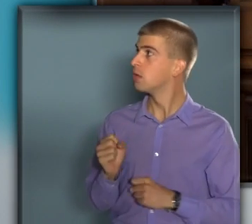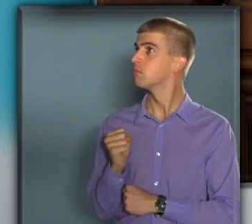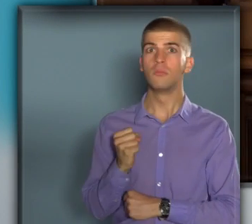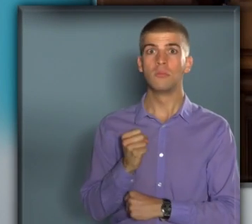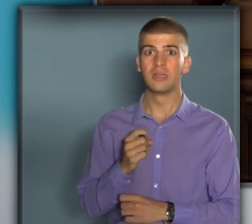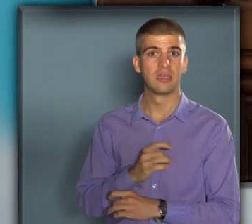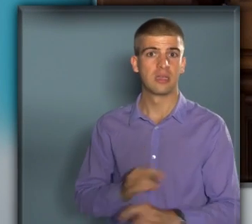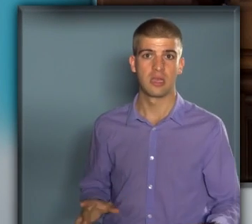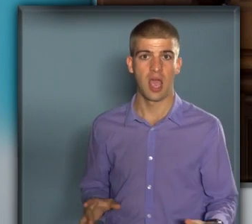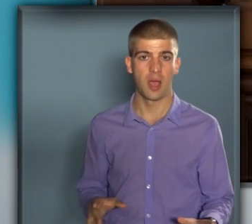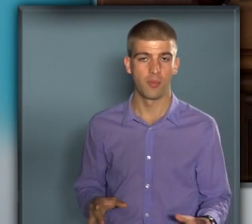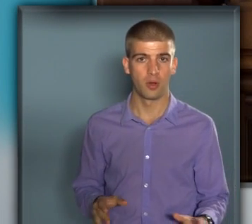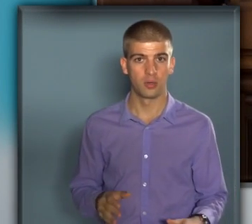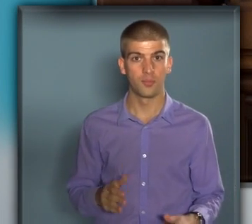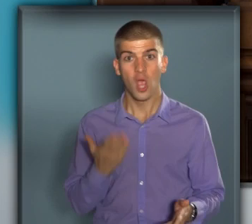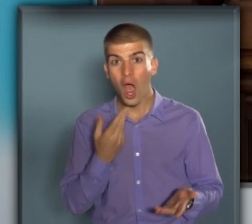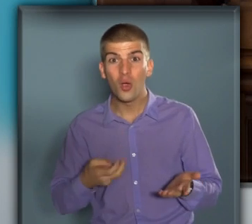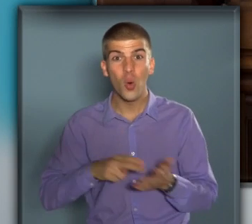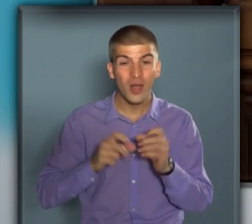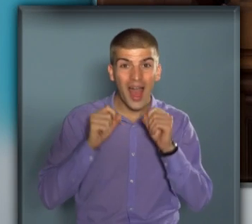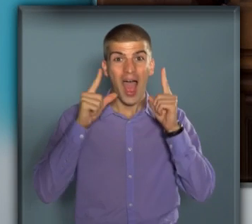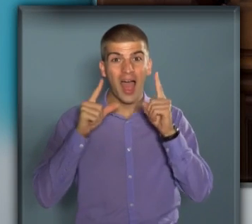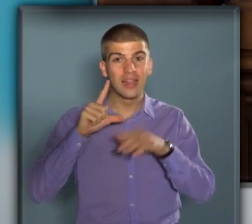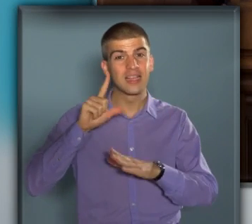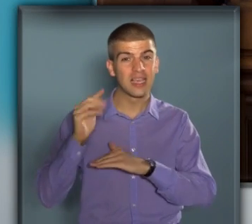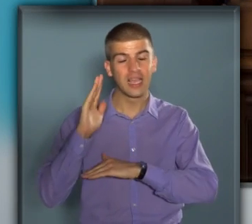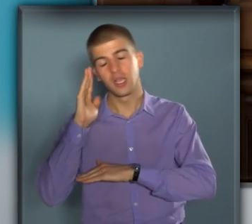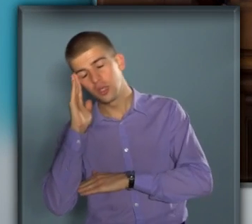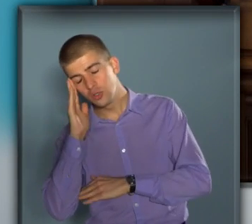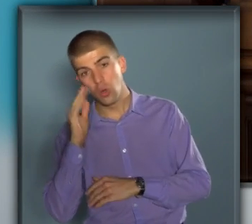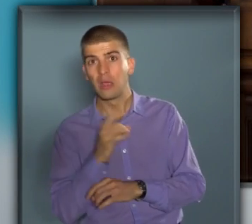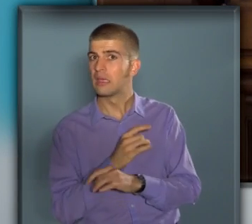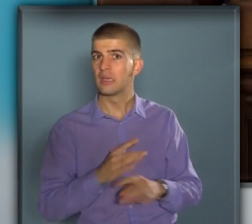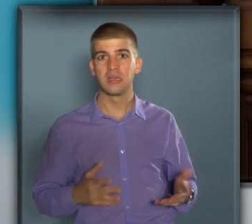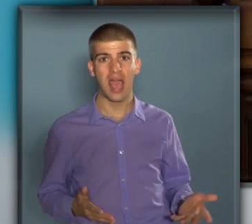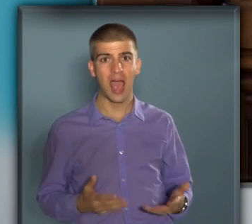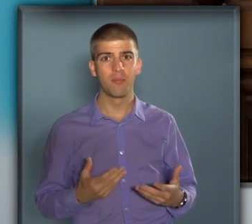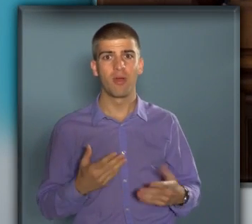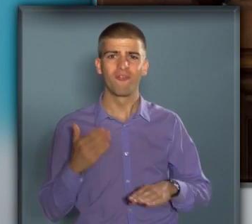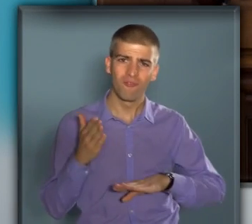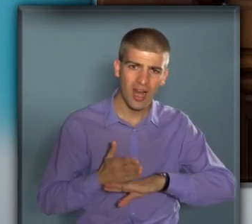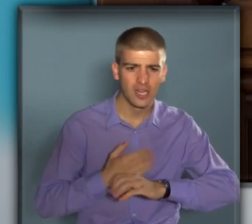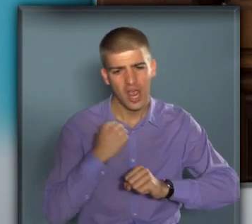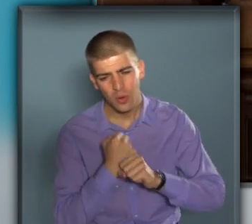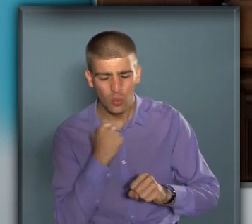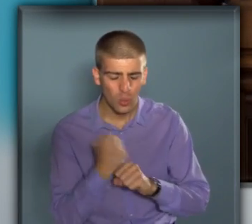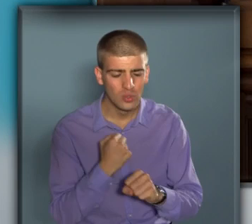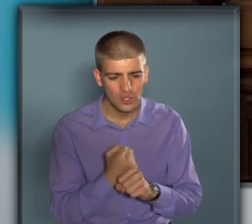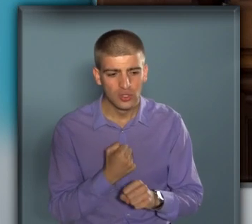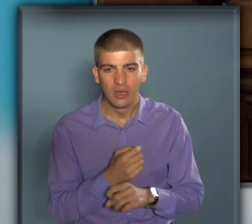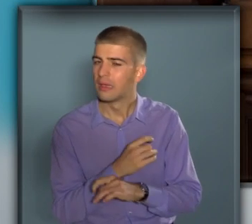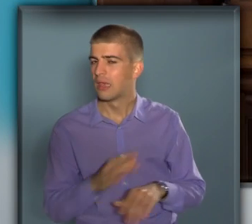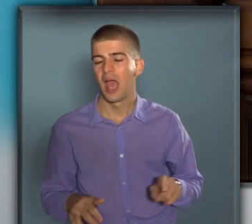keltek korán, és feküztök későn, fáradtsággal szerzett kenyeret esztek, de akit az Úr